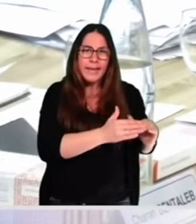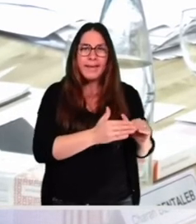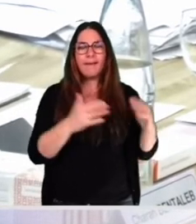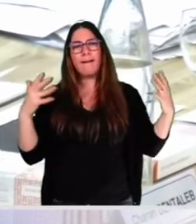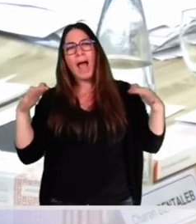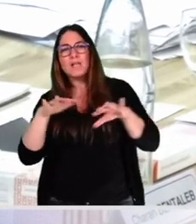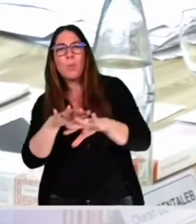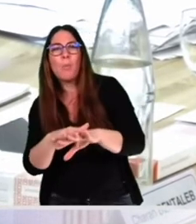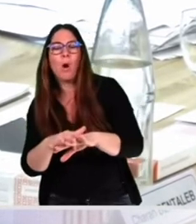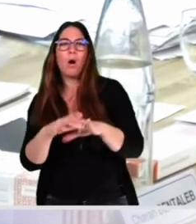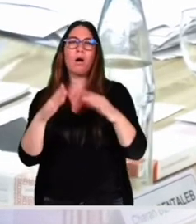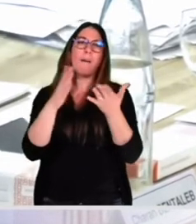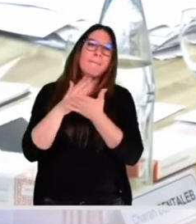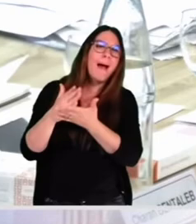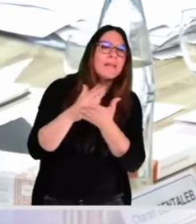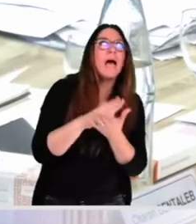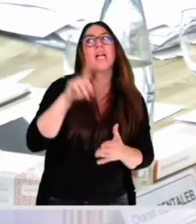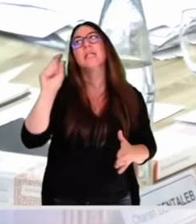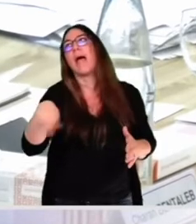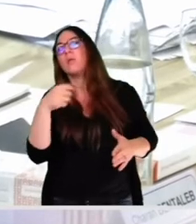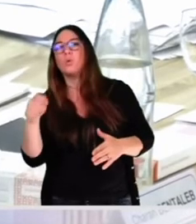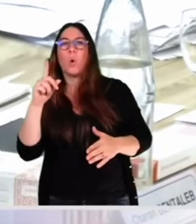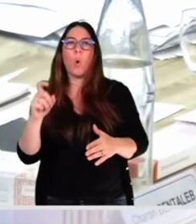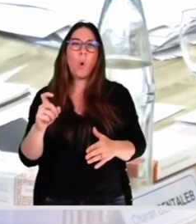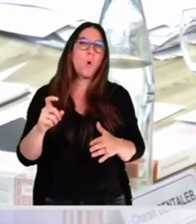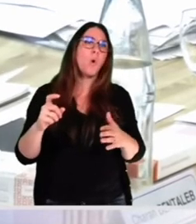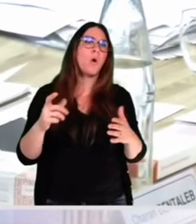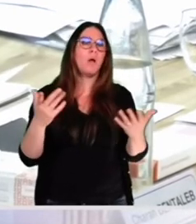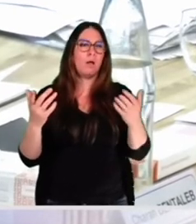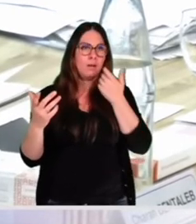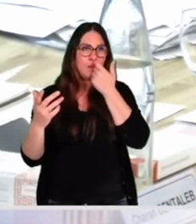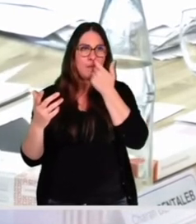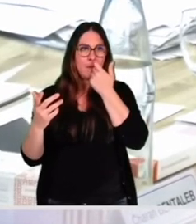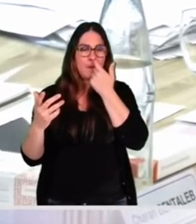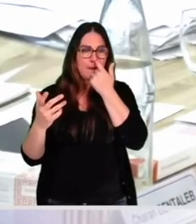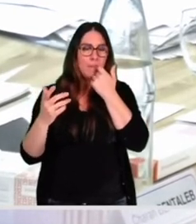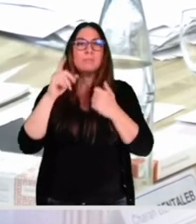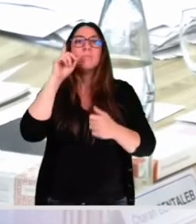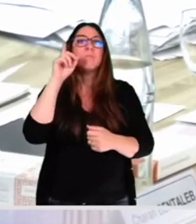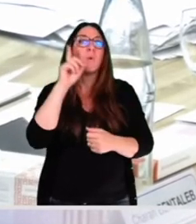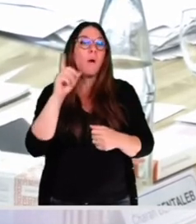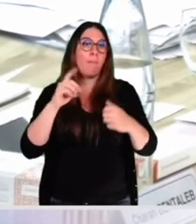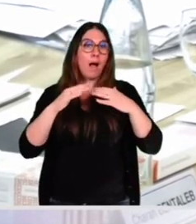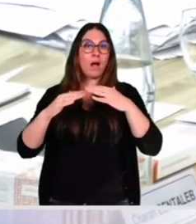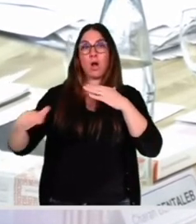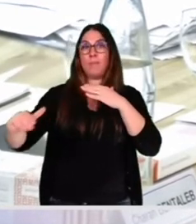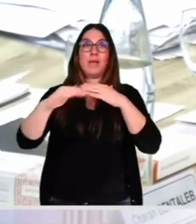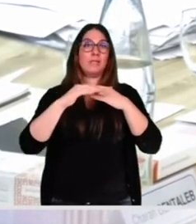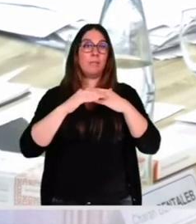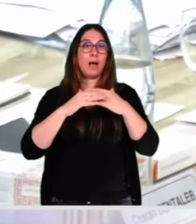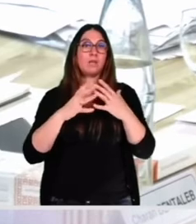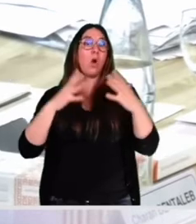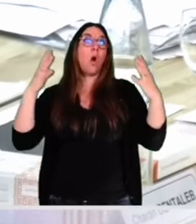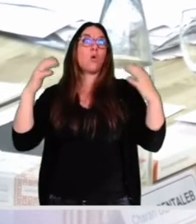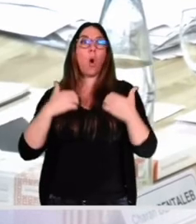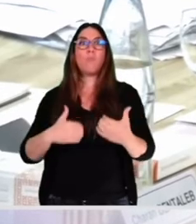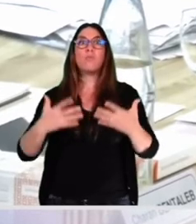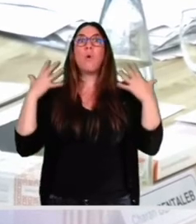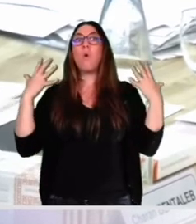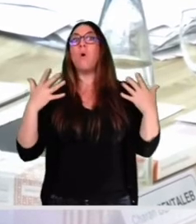lieux de rassemblement, de partage, la nature de l'eau. Un grand poumon, ça aurait pu être un espace, un grand poumon pour la